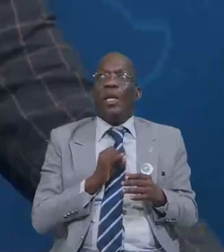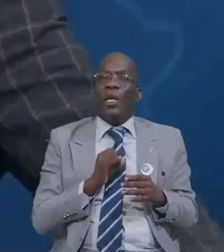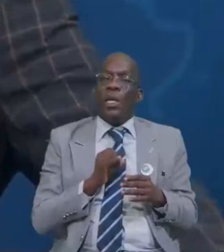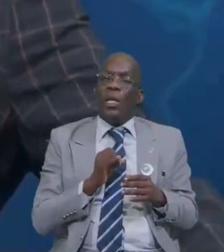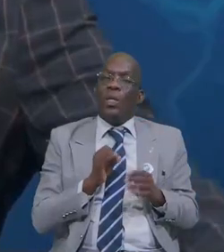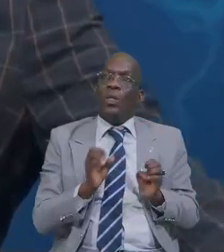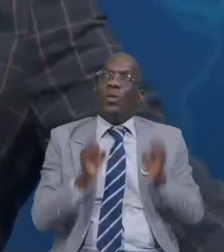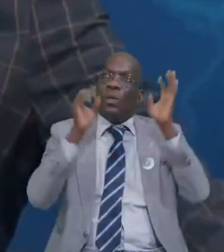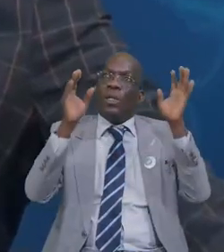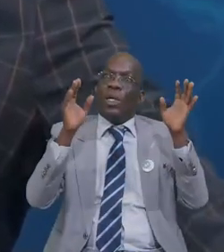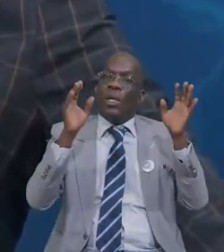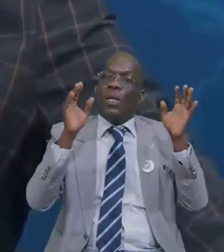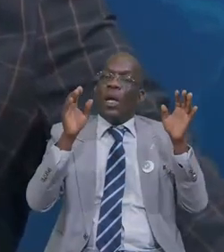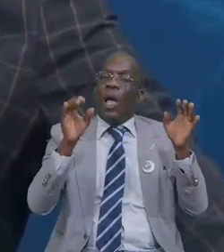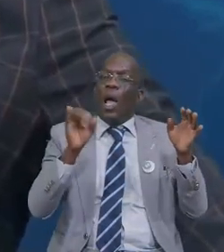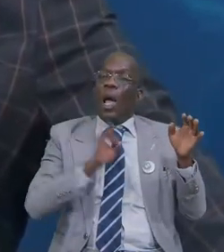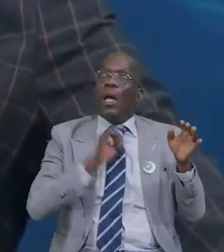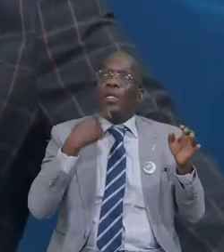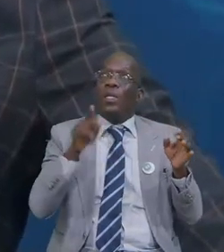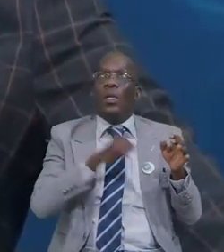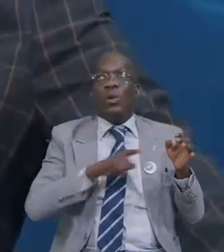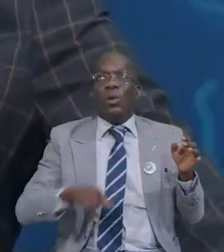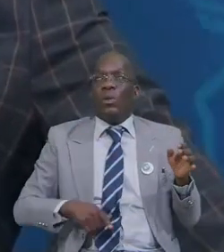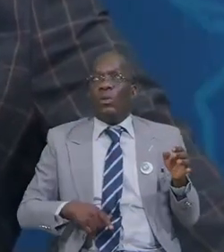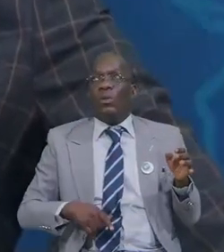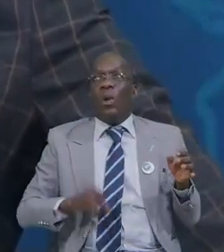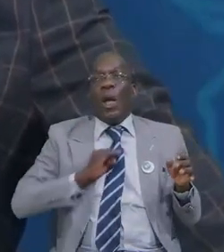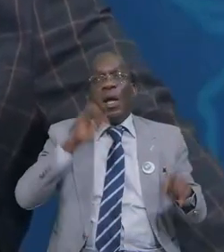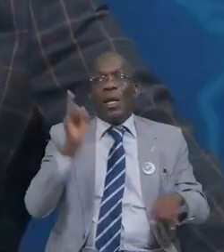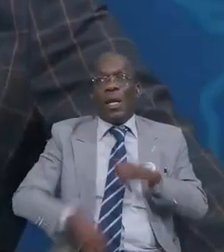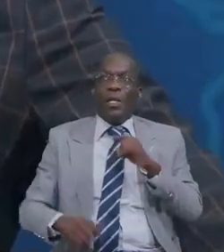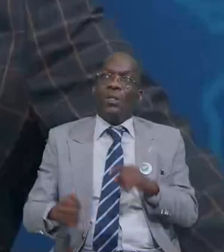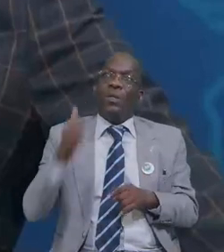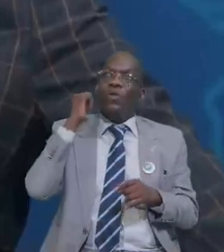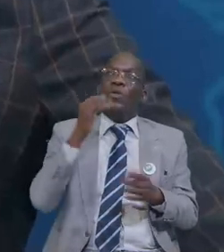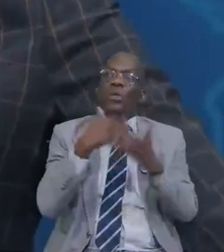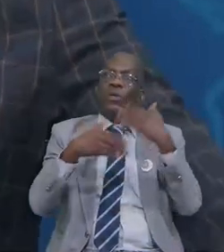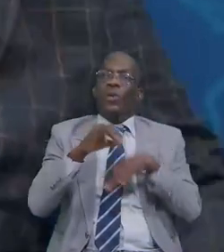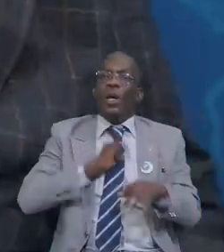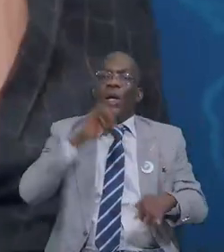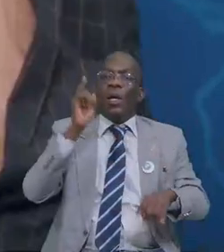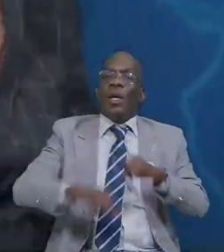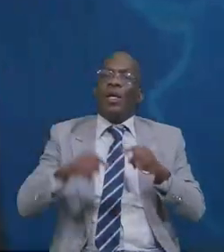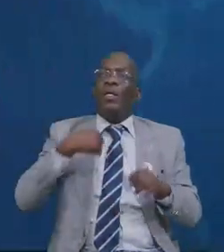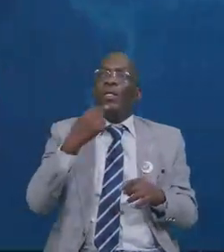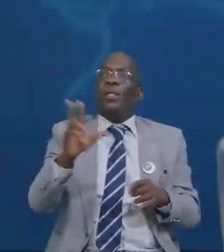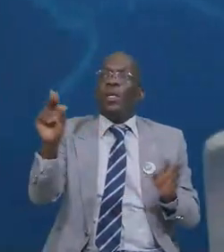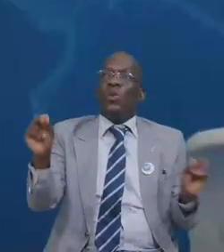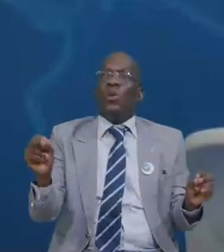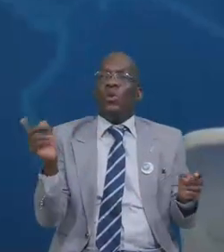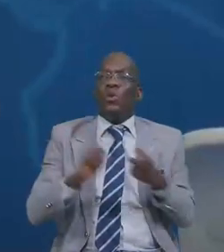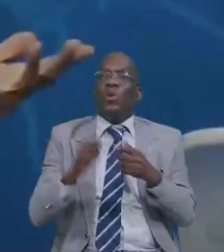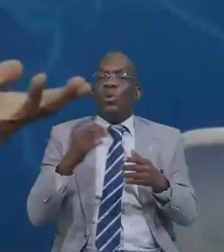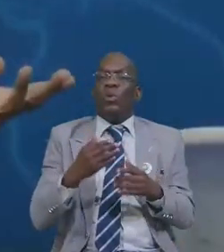ferme mes yeux et je dis, Seigneur, je ne peux pas te dire non au ciel. Je ne peux pas dire non à Dieu, au